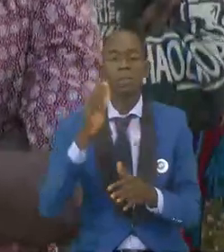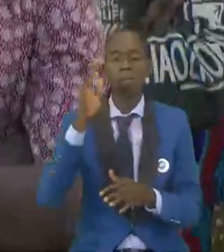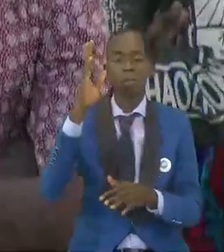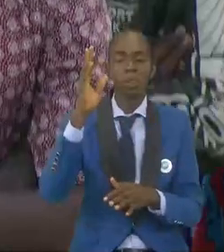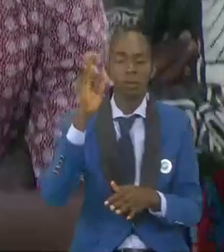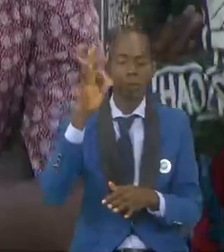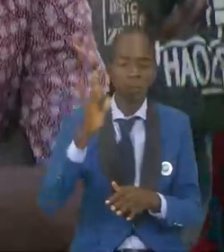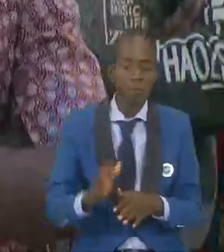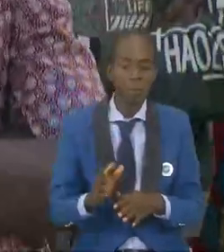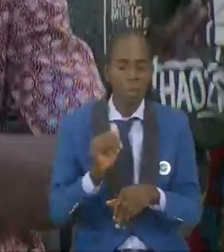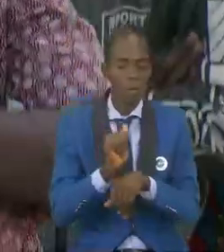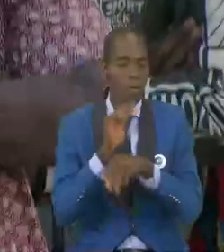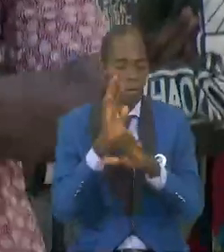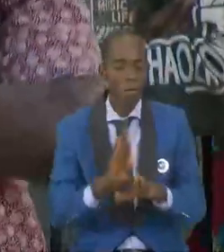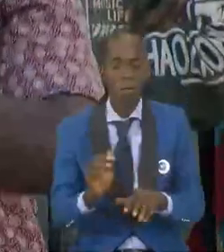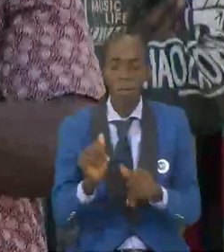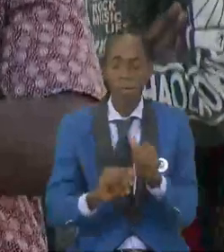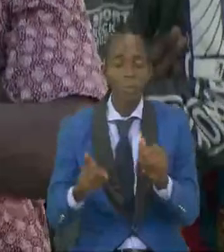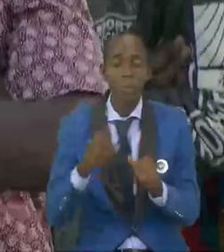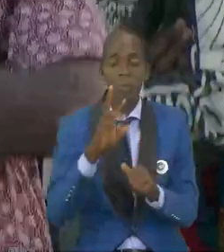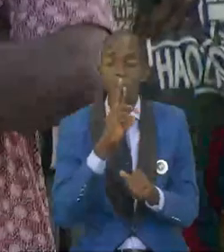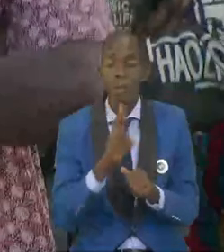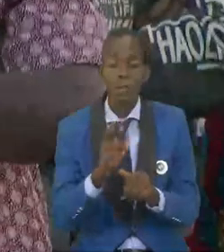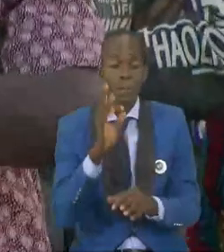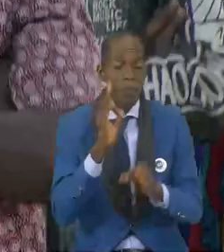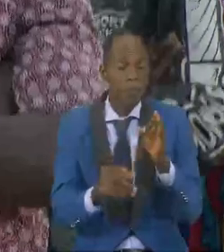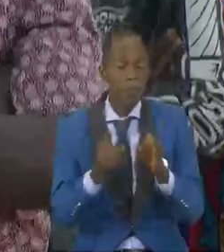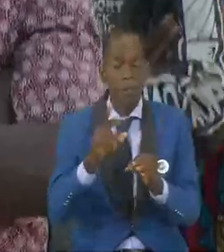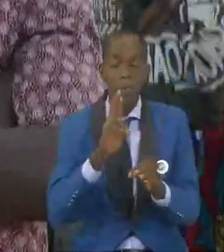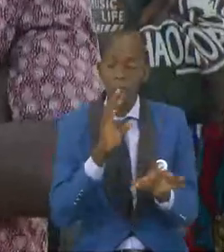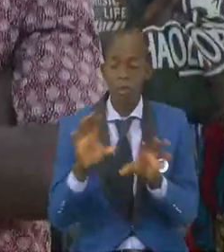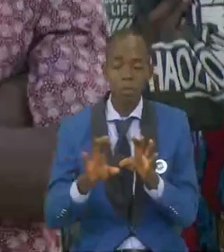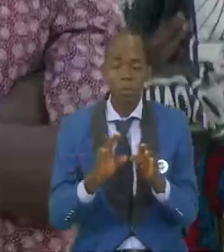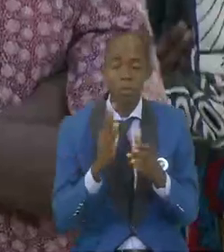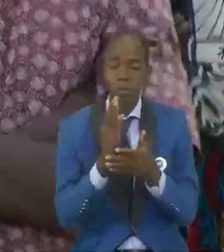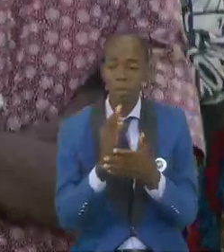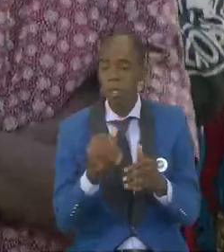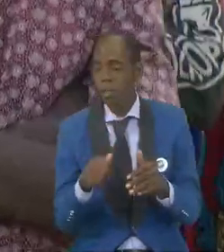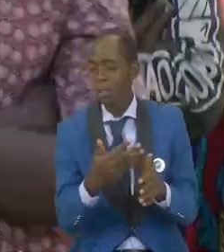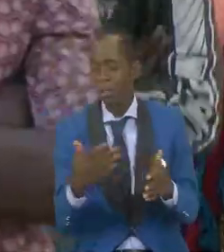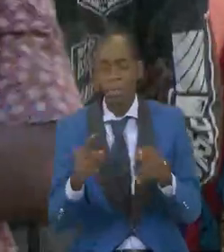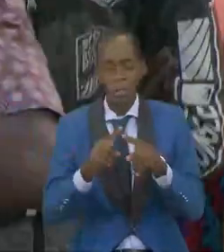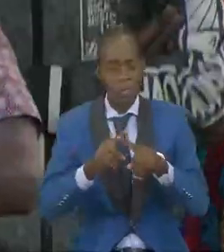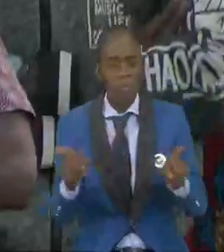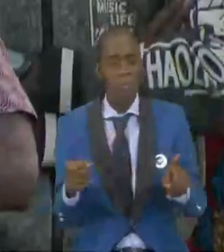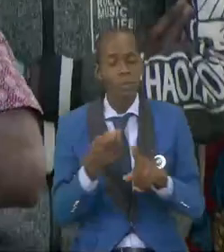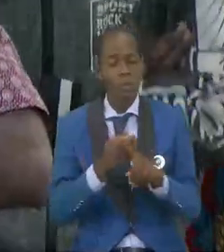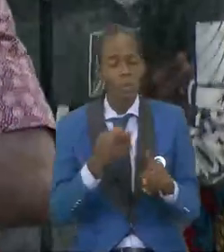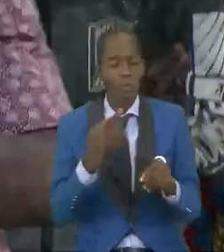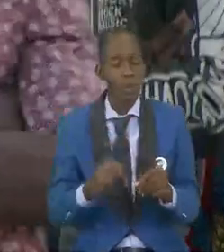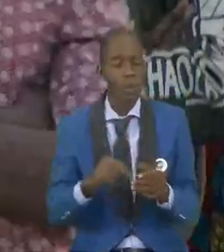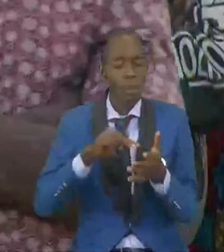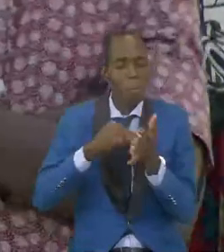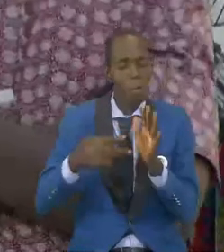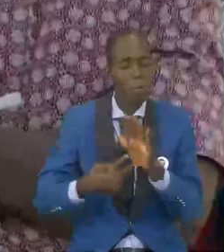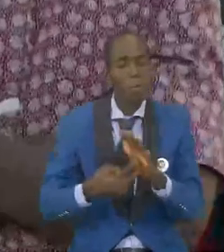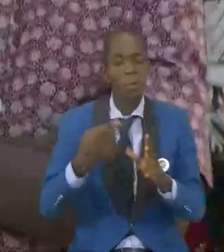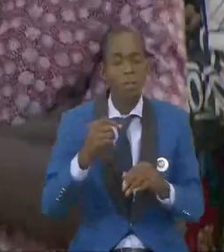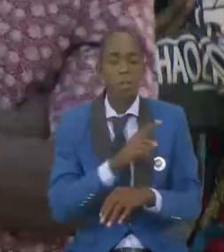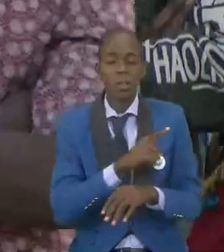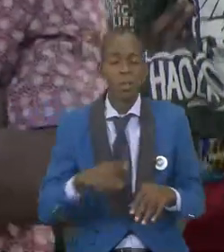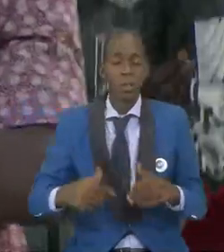tu peux t'appeler pasteur ou pasteur national régional qui que tu sois et n'est pas tout tu es si tu agis contrairement